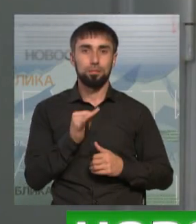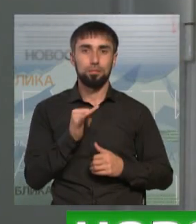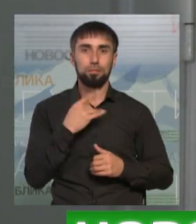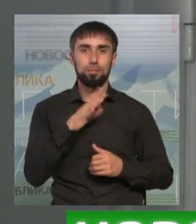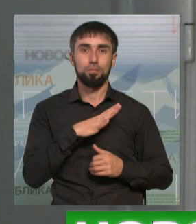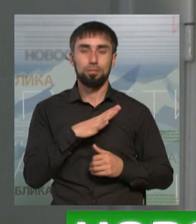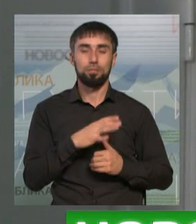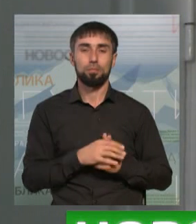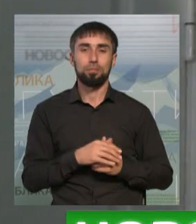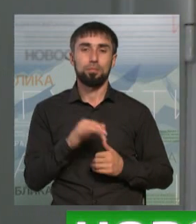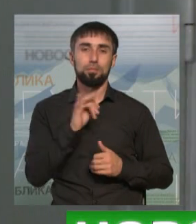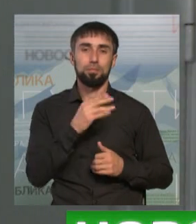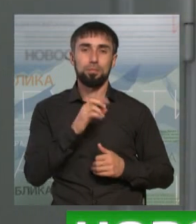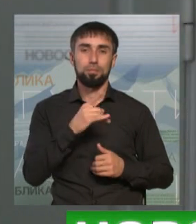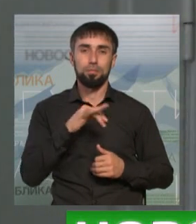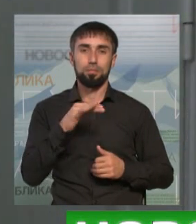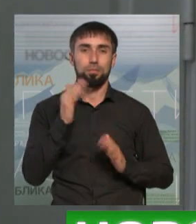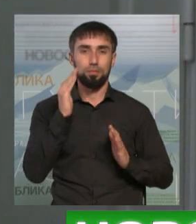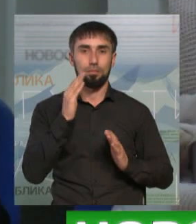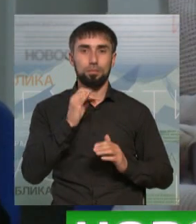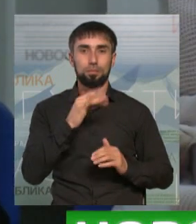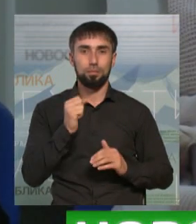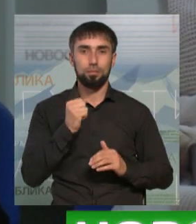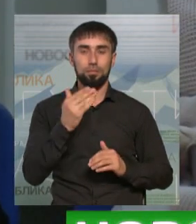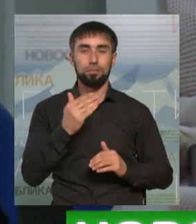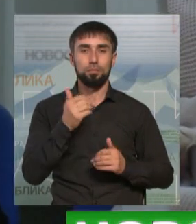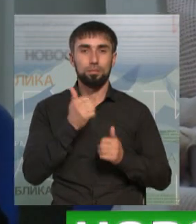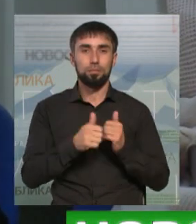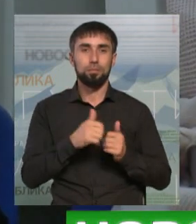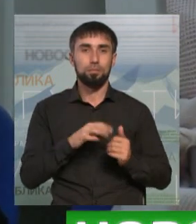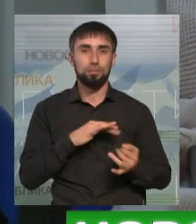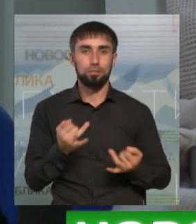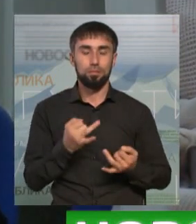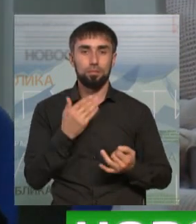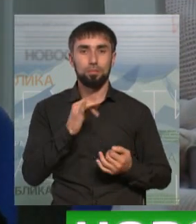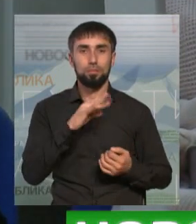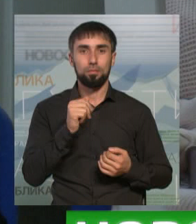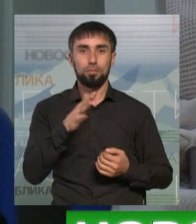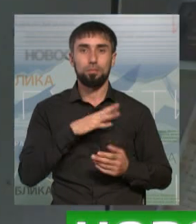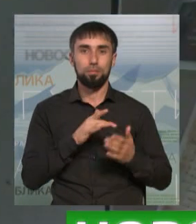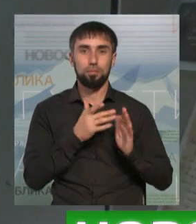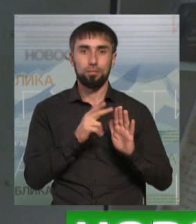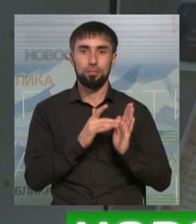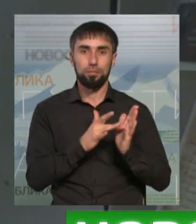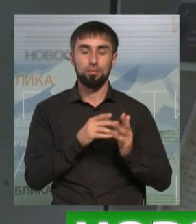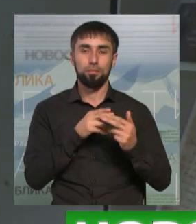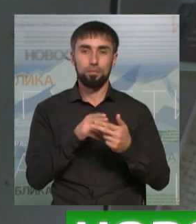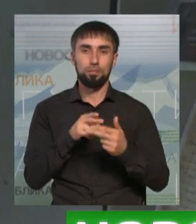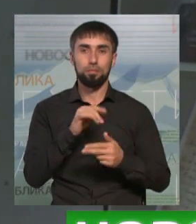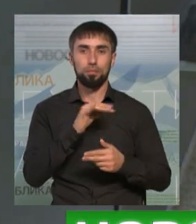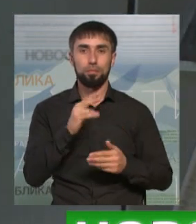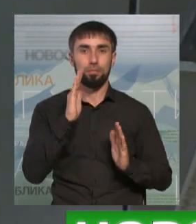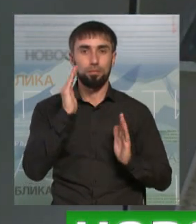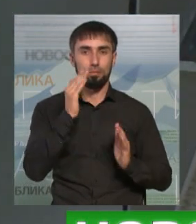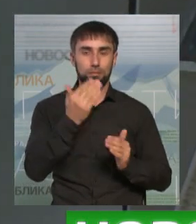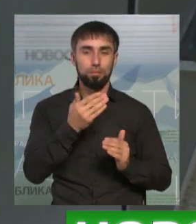на биографию писателя, отмечают, исламские страны его манили всегда. А строки, рождавшиеся в поездках, передавали отношение Бунина к